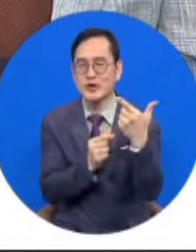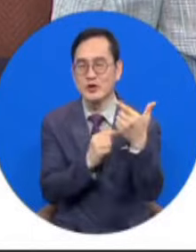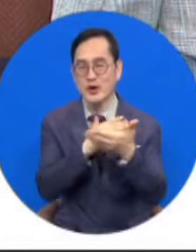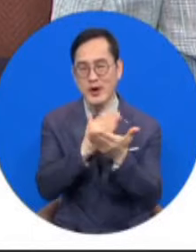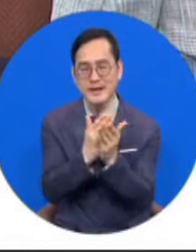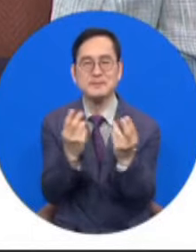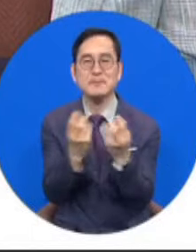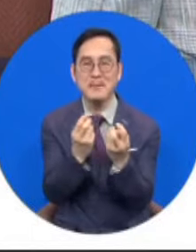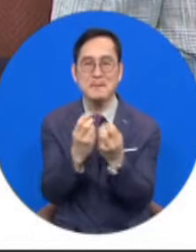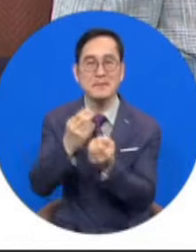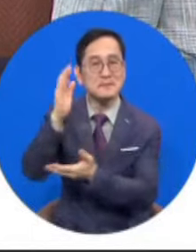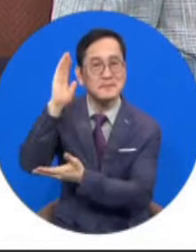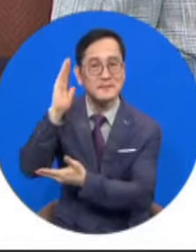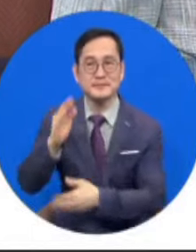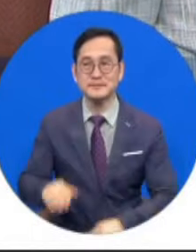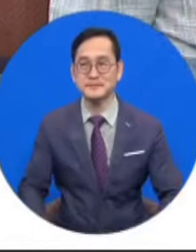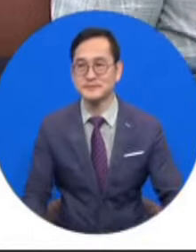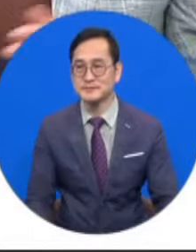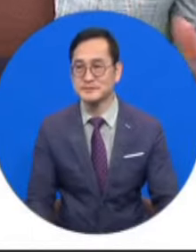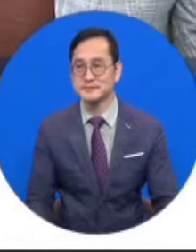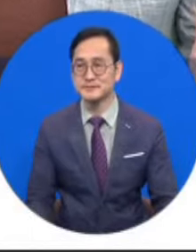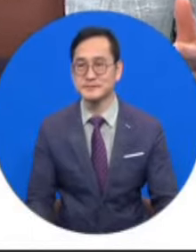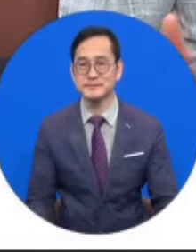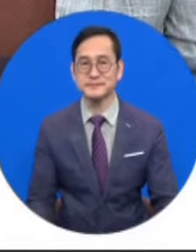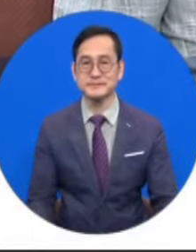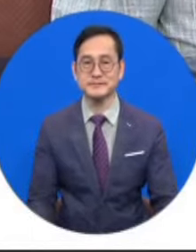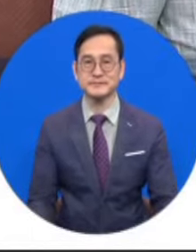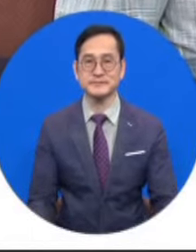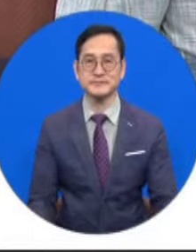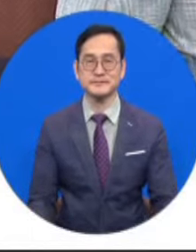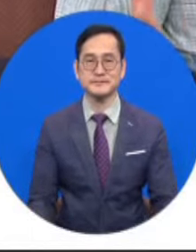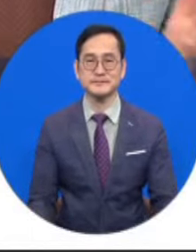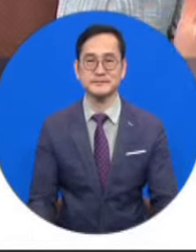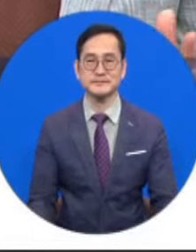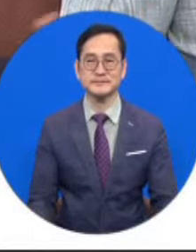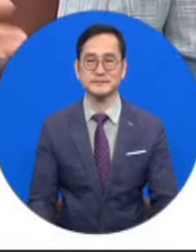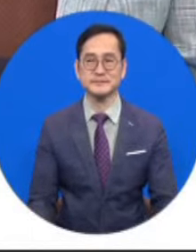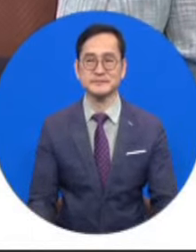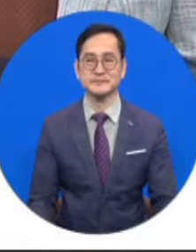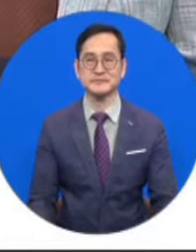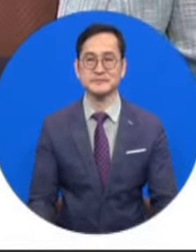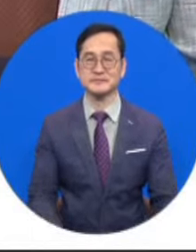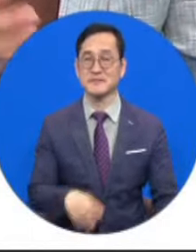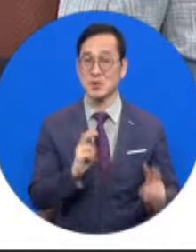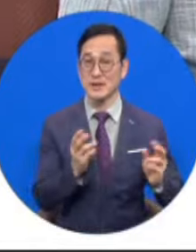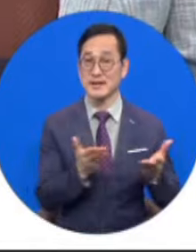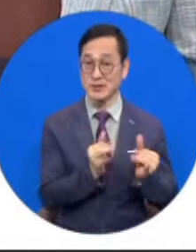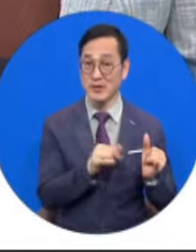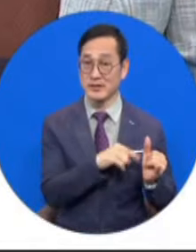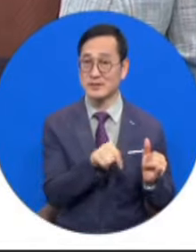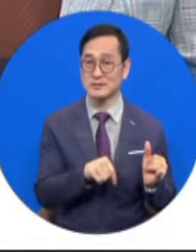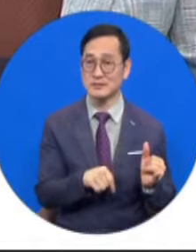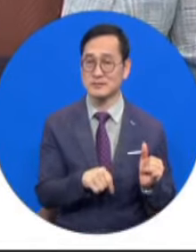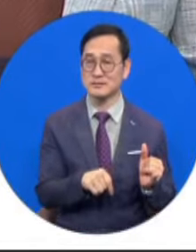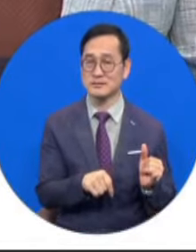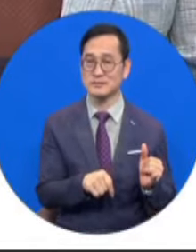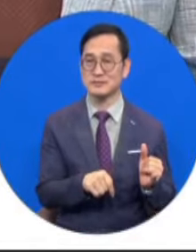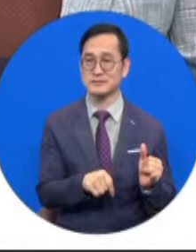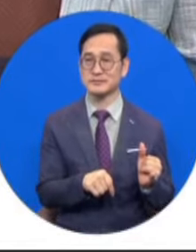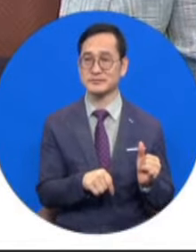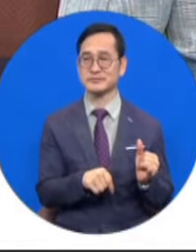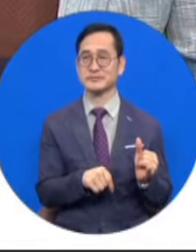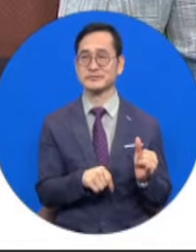인생을 바꾸는 여섯 가지 방법 주제는 좋은데요 그 주제는 좋잖아요 사람들이 또 그 공사 직원들이 아 인문학 쪽 소양도